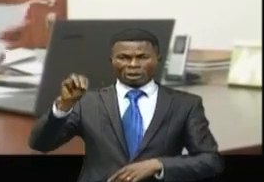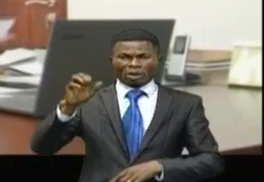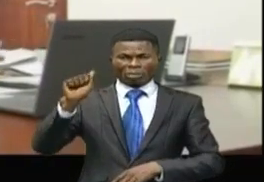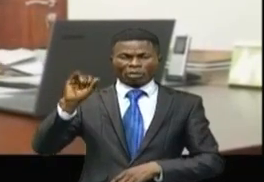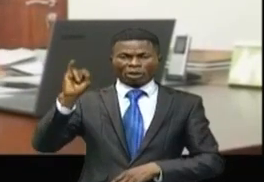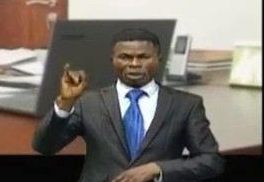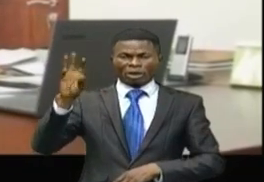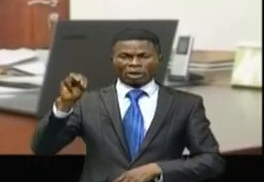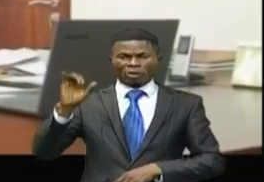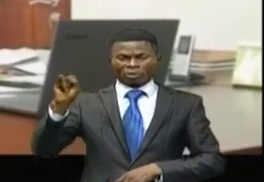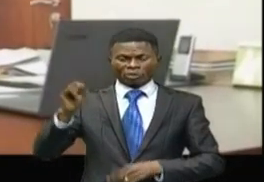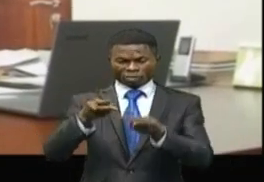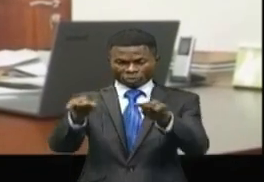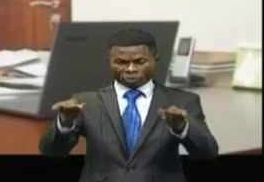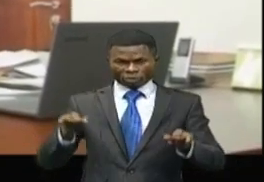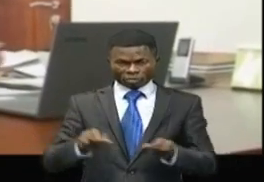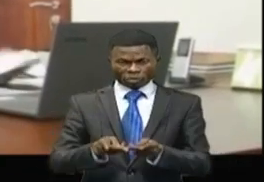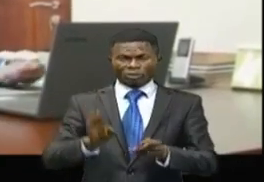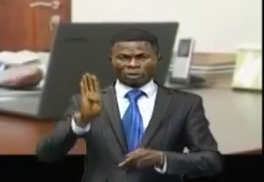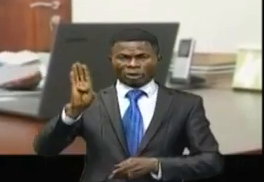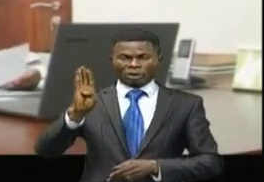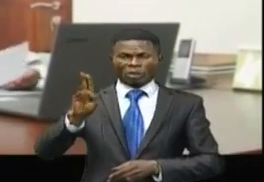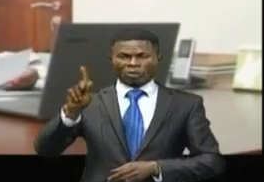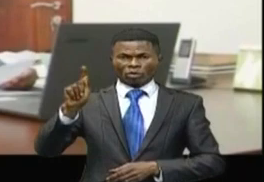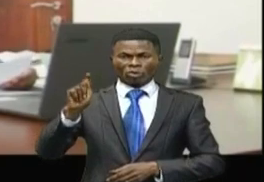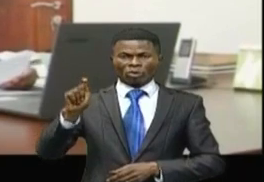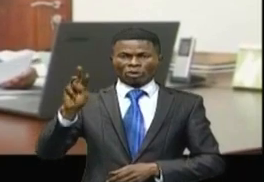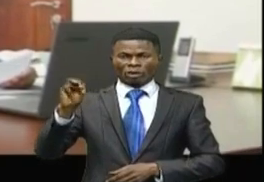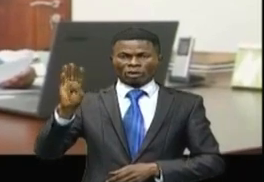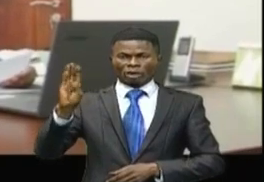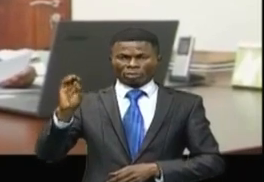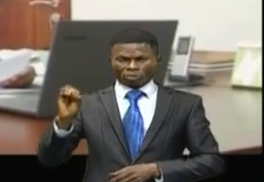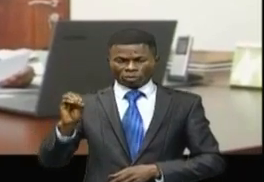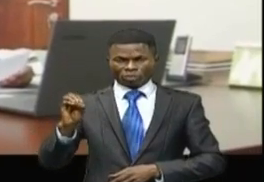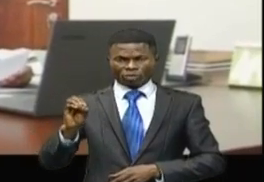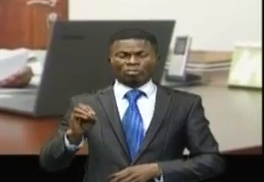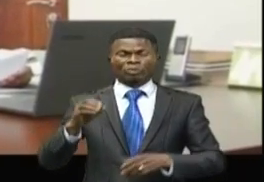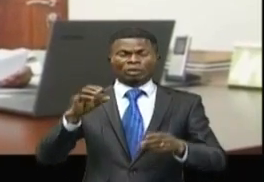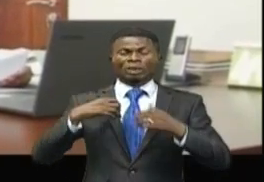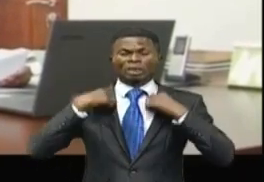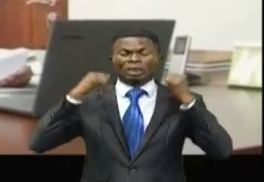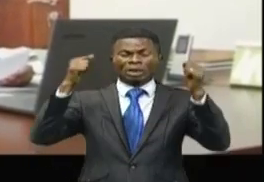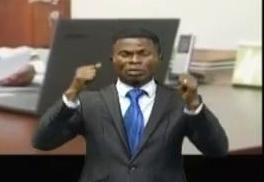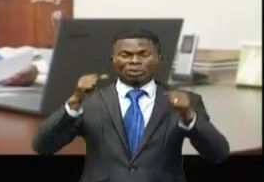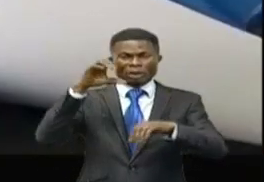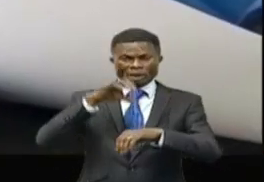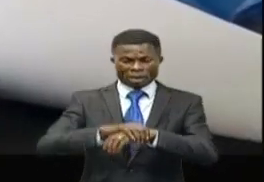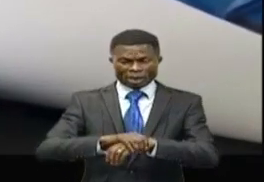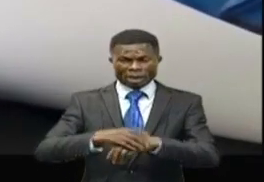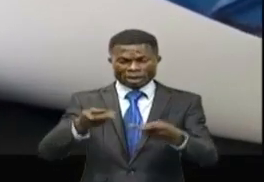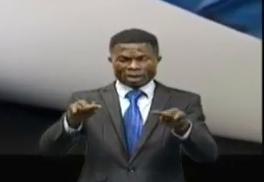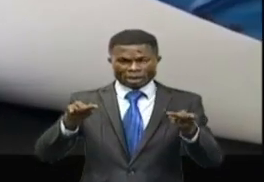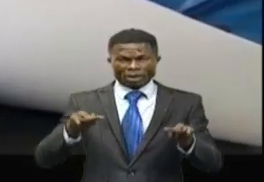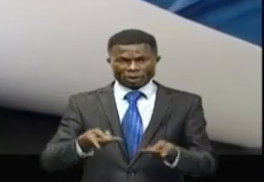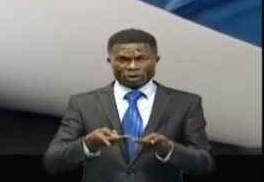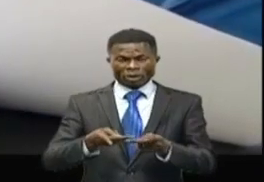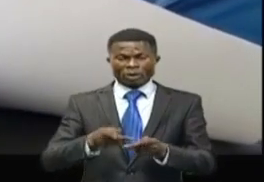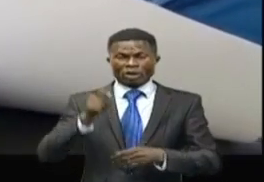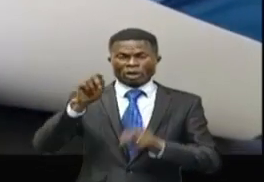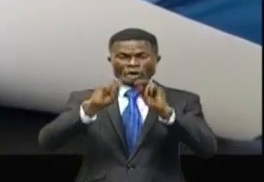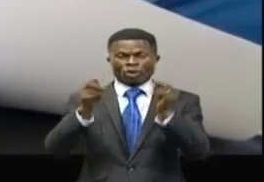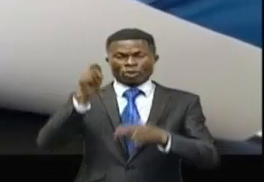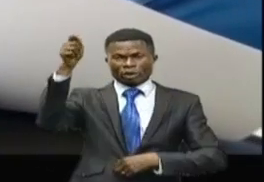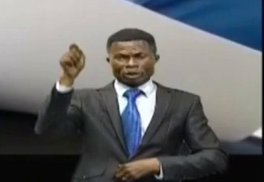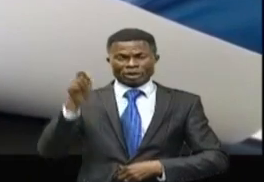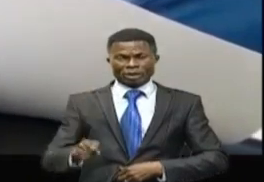de la localité de boot errer dans leur repli les assaillants sont tombés dans une embuscade tendue par les forces armées à